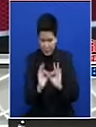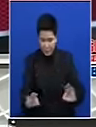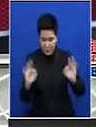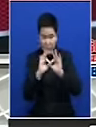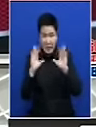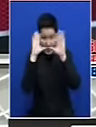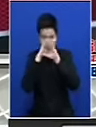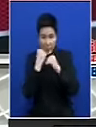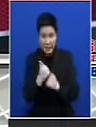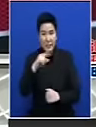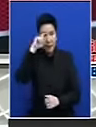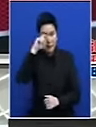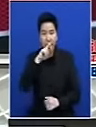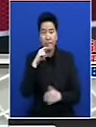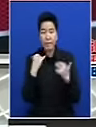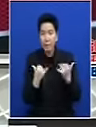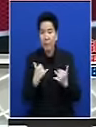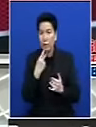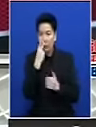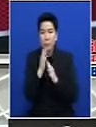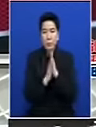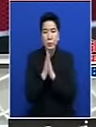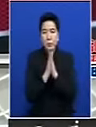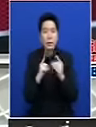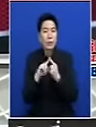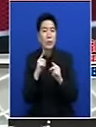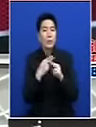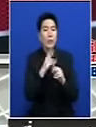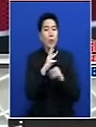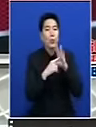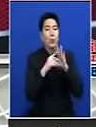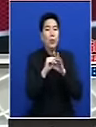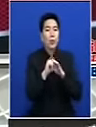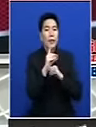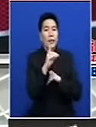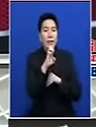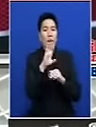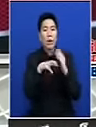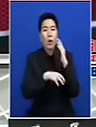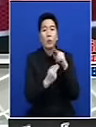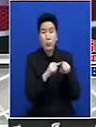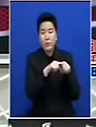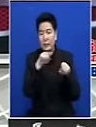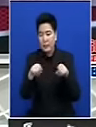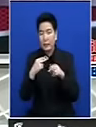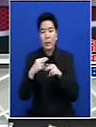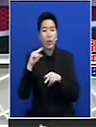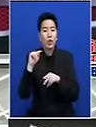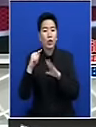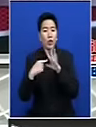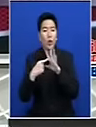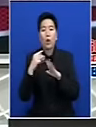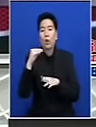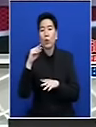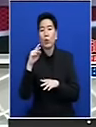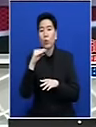จะแข่งขันกันในสุดสัปดาห์นี้ครับก็คงหนีไม่พ้นยอดวันดีนิติสมุยครับจะเจอกับมวยรุ่นน้องอย่างต่อโต้สิทธิ์เสน่